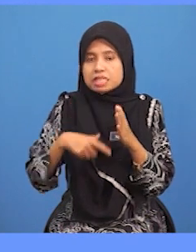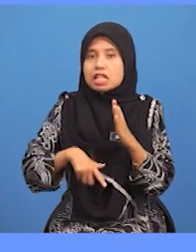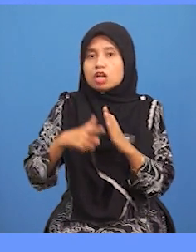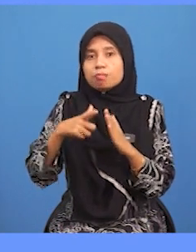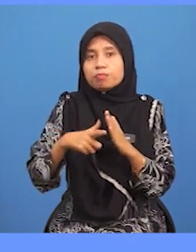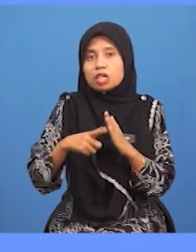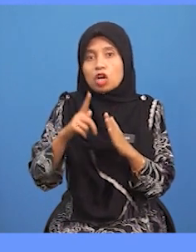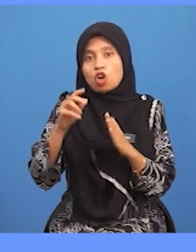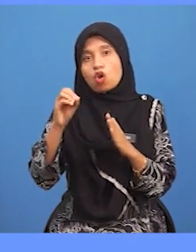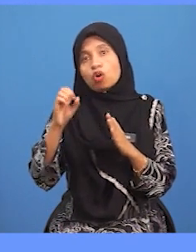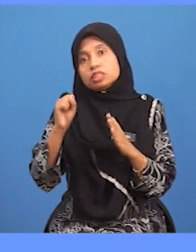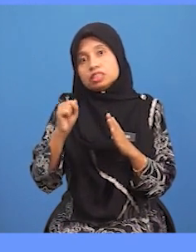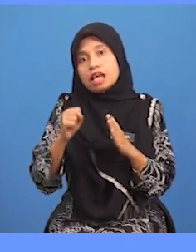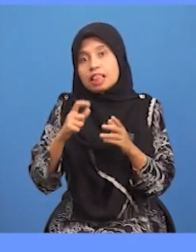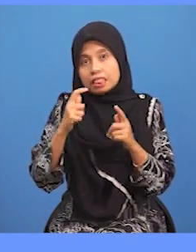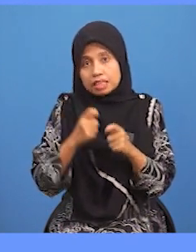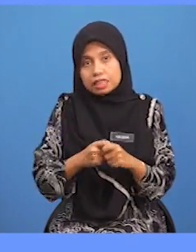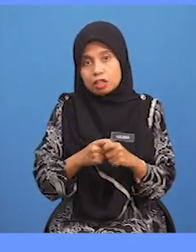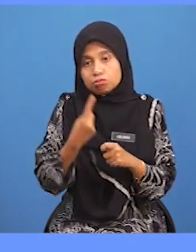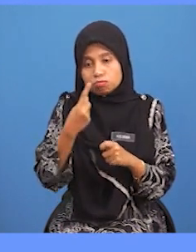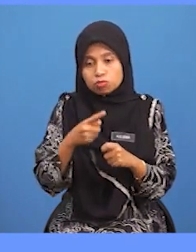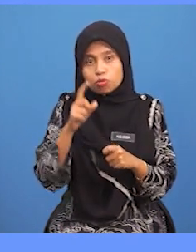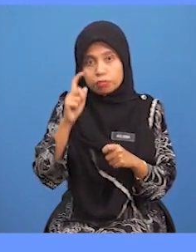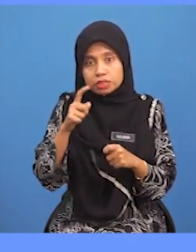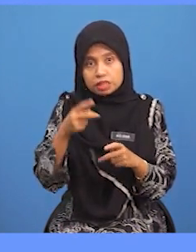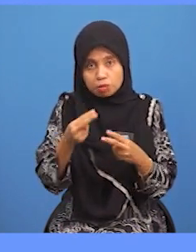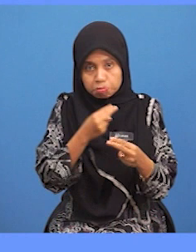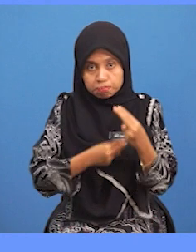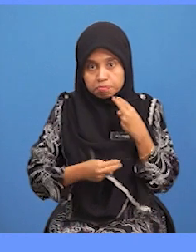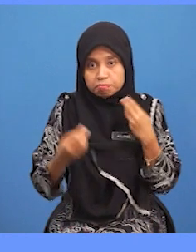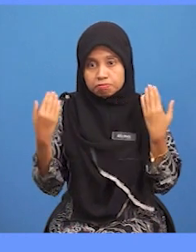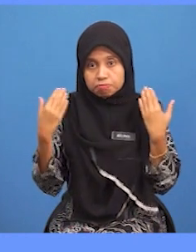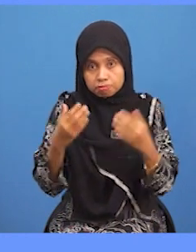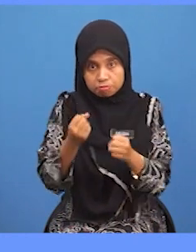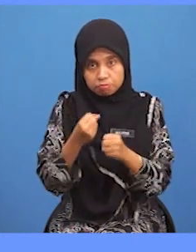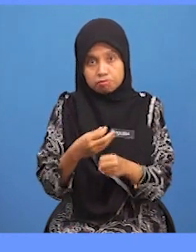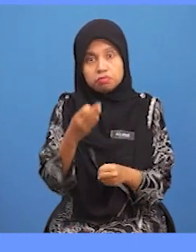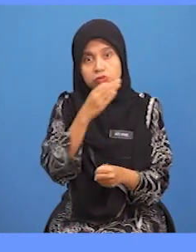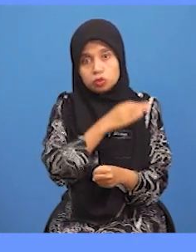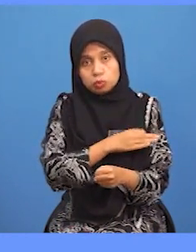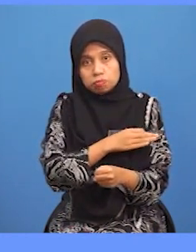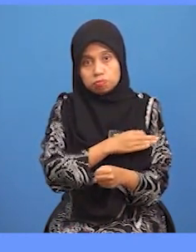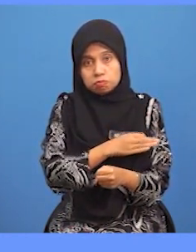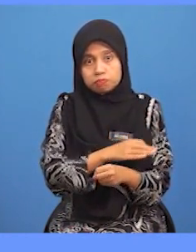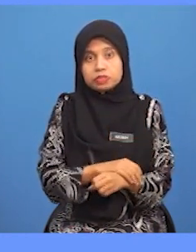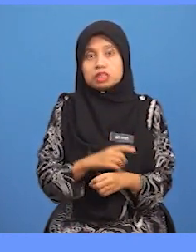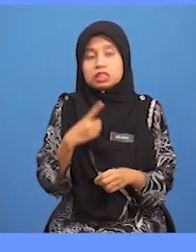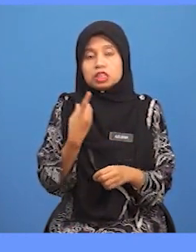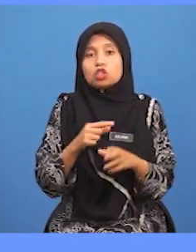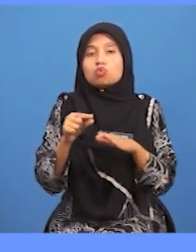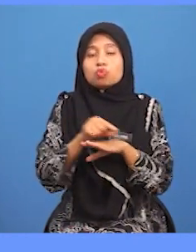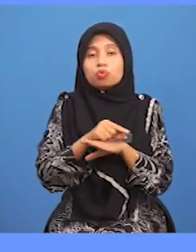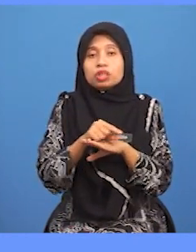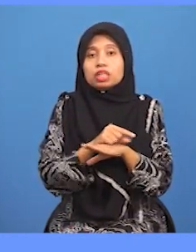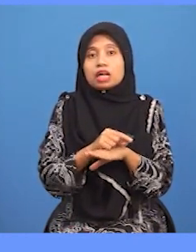kos tetap bagi memastikan perniagaan mendapat keuntungan. Untuk mengira margin caruman seunit, kita